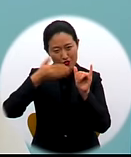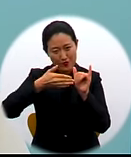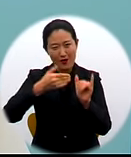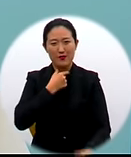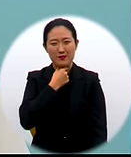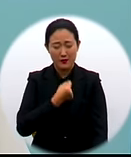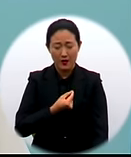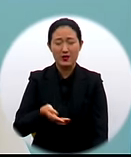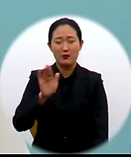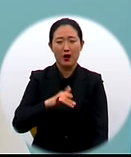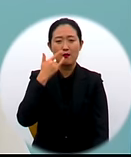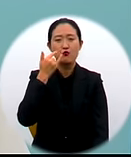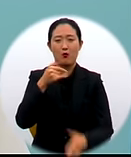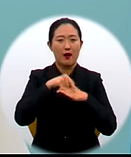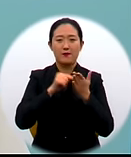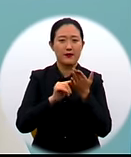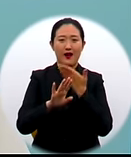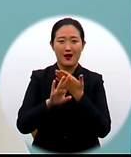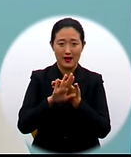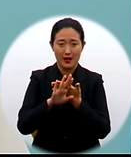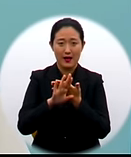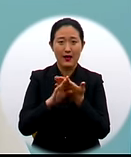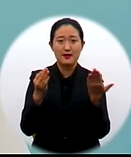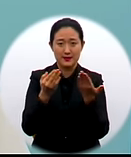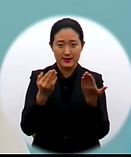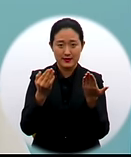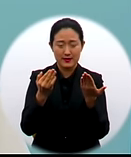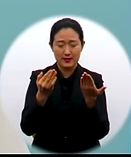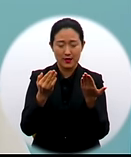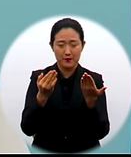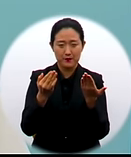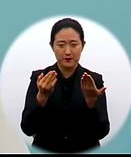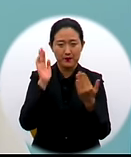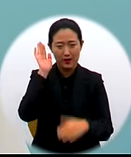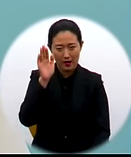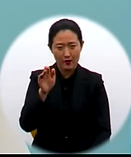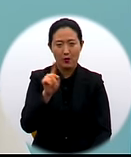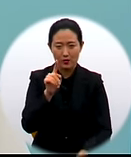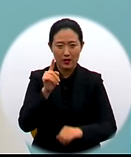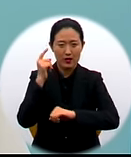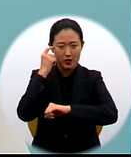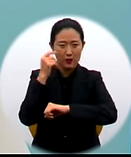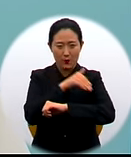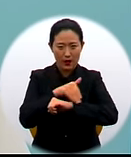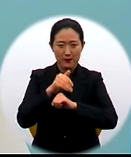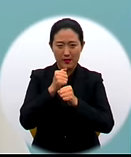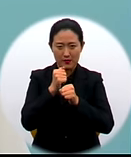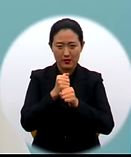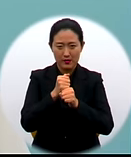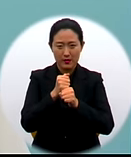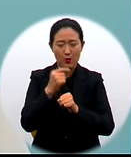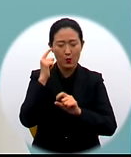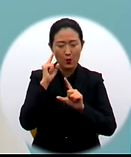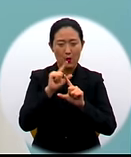유튜버긴 합니다만, 또 엄마의 마음은 좀 다르잖아요. 부모의 마음은. 그래서 이제 직업적 관심으로 그럼 아이의 진로를 설계해야 하나? 라는